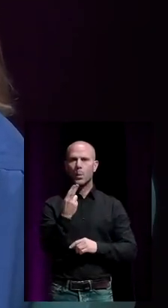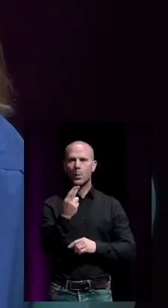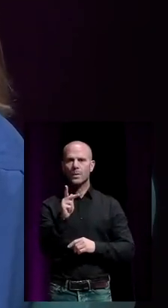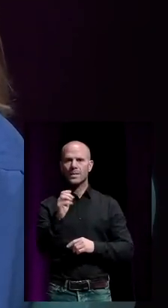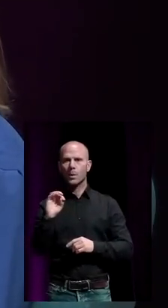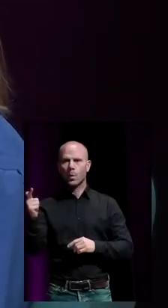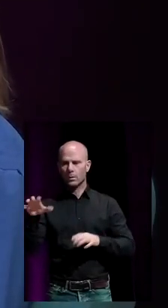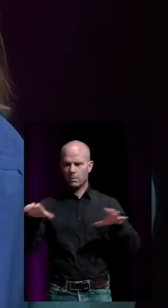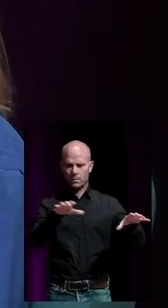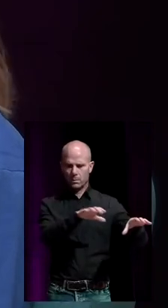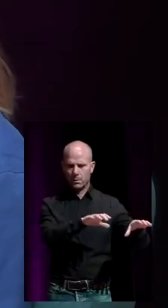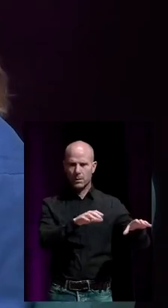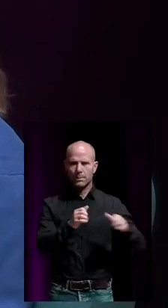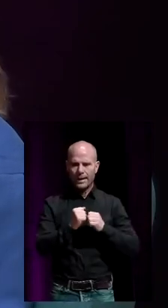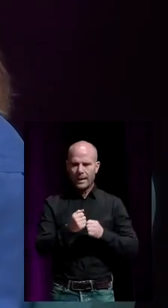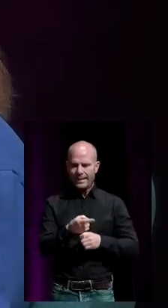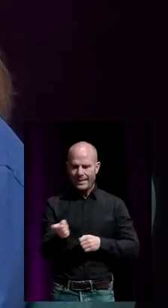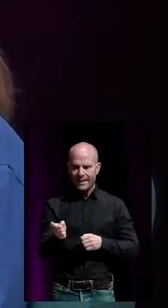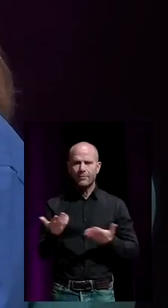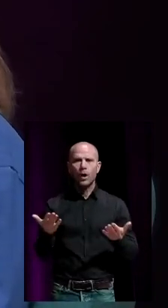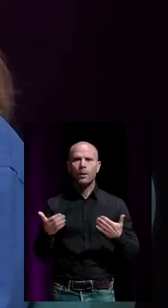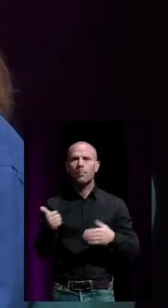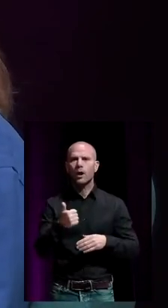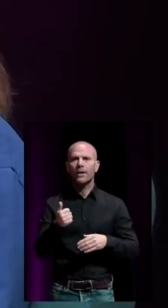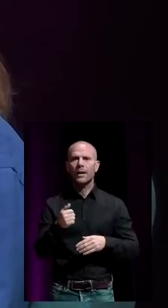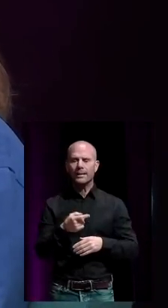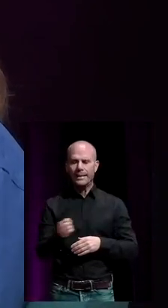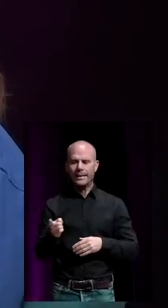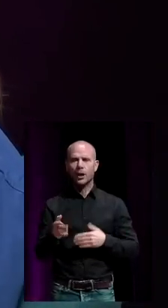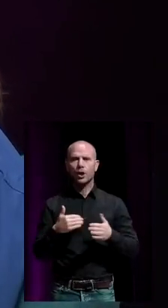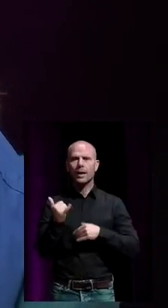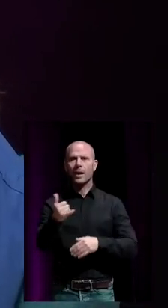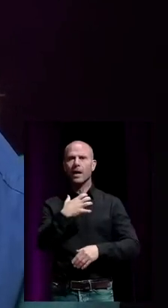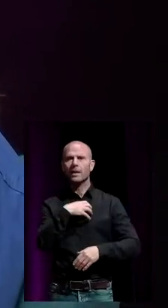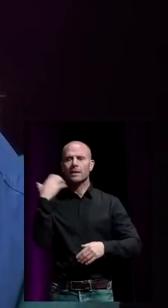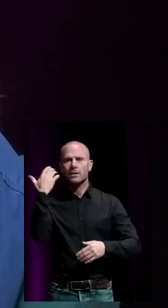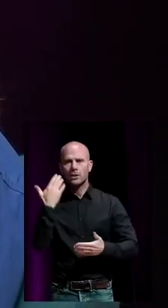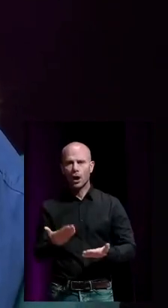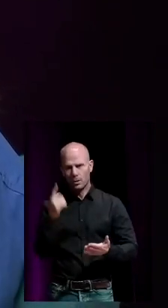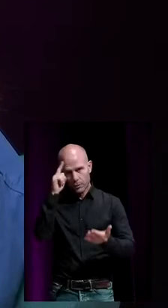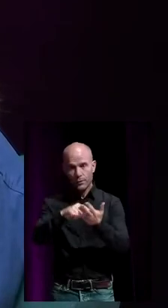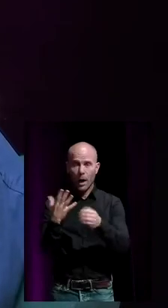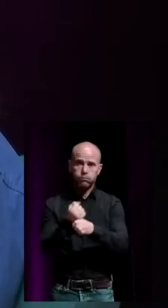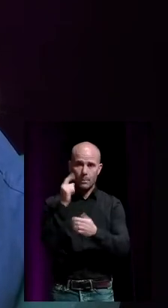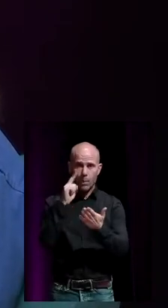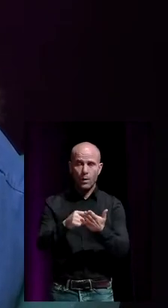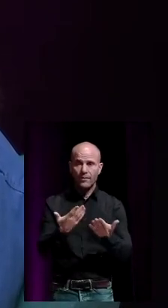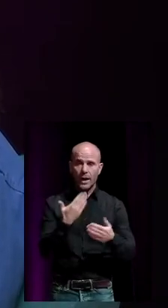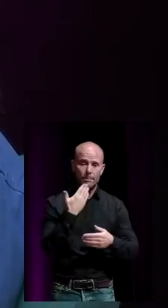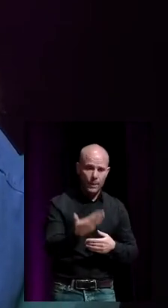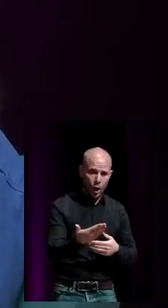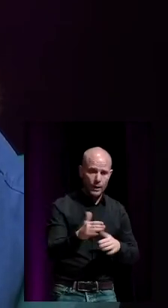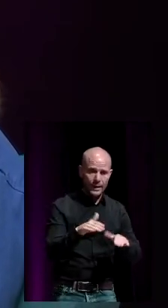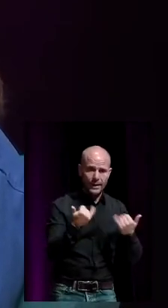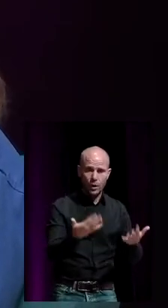behöver man göra, eller vad behöver ni göra i riksdagen för att nå de här målen? Och vad gör ni bra? Vad måste ni